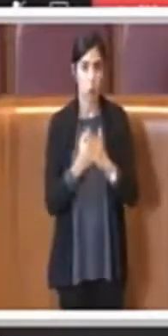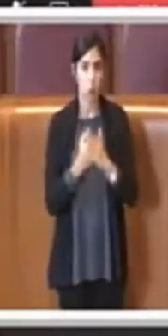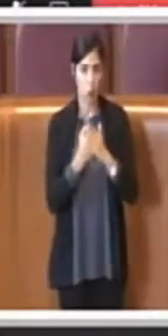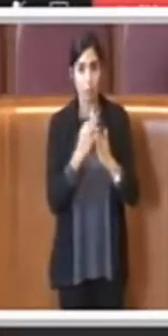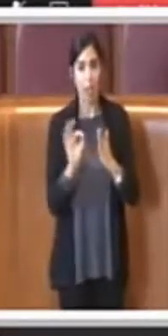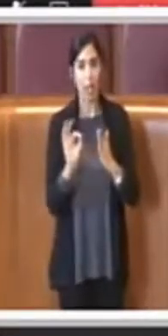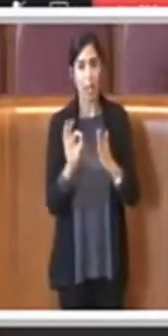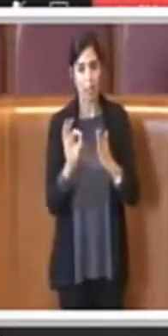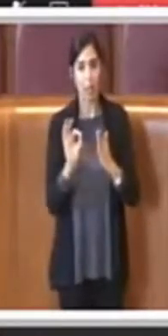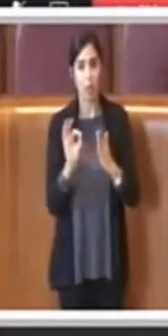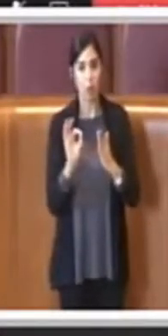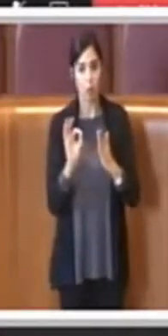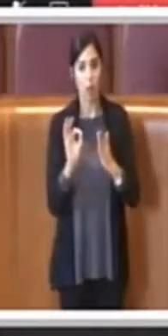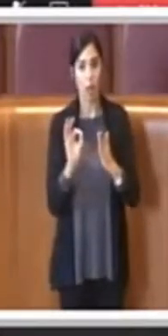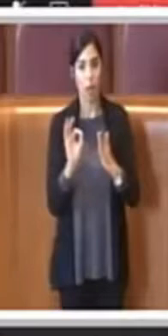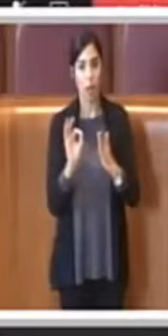particolare